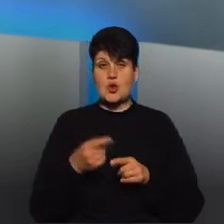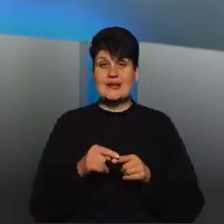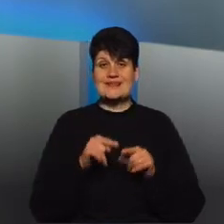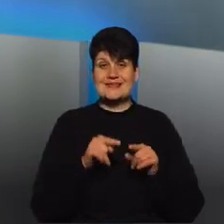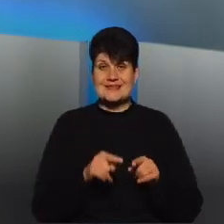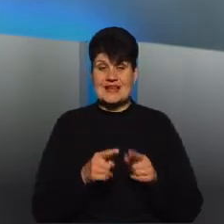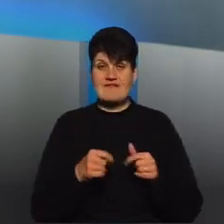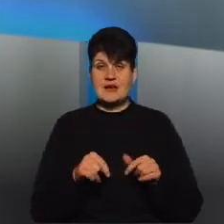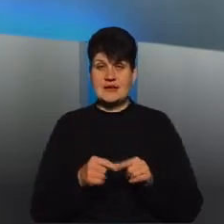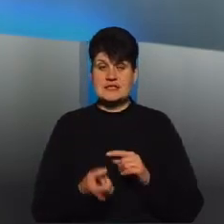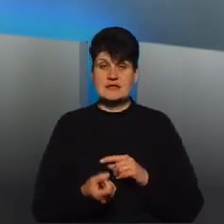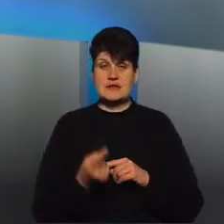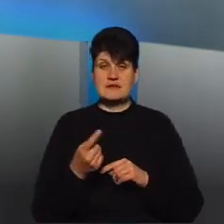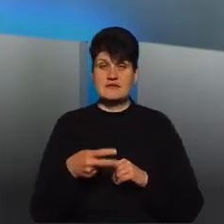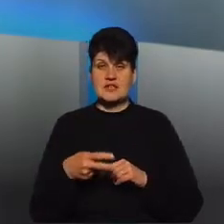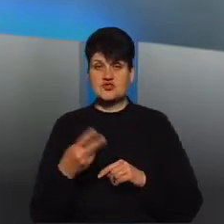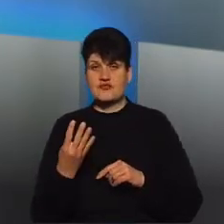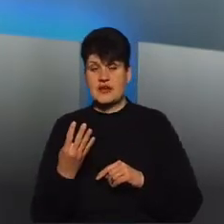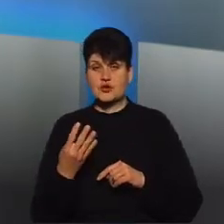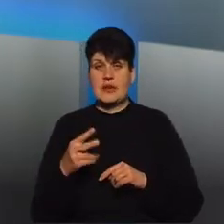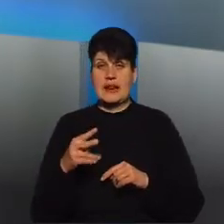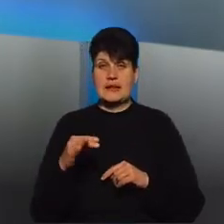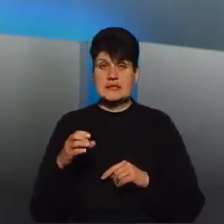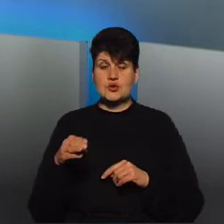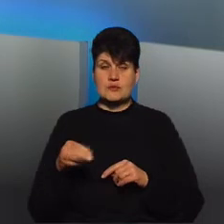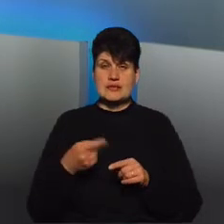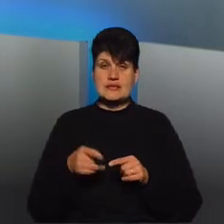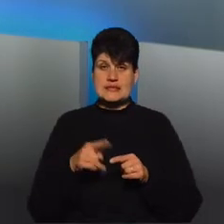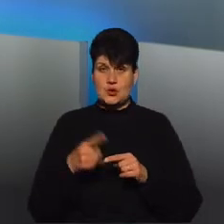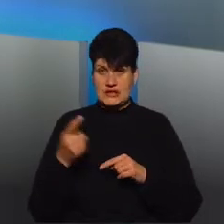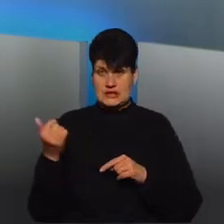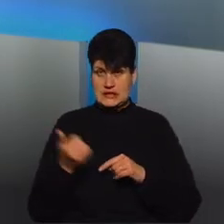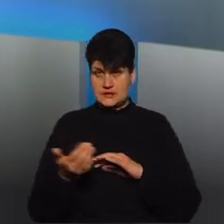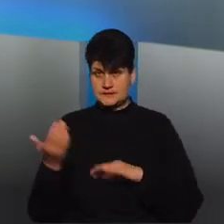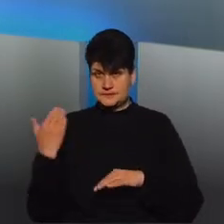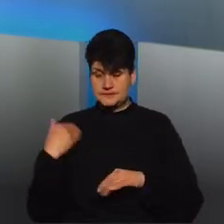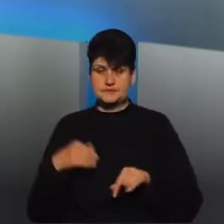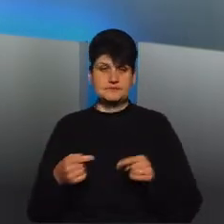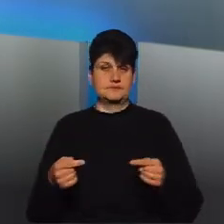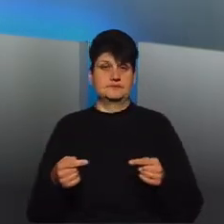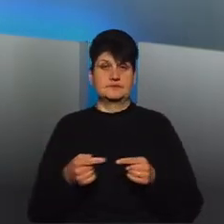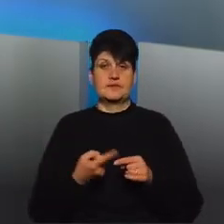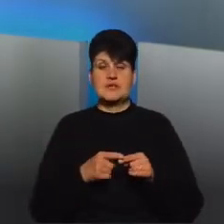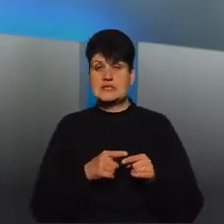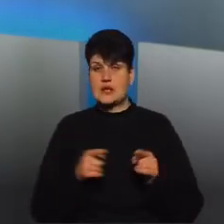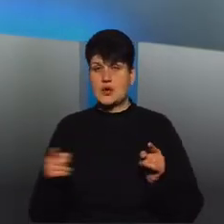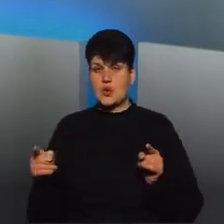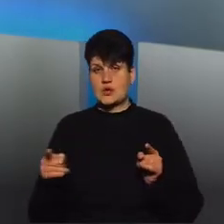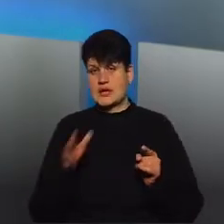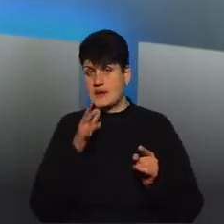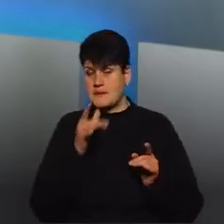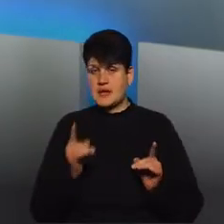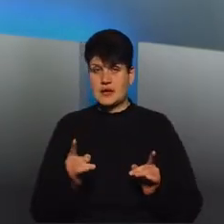з'явилася 24 листопада, рахуємо це тиждень, однозначно, що за такий короткий період оцінити